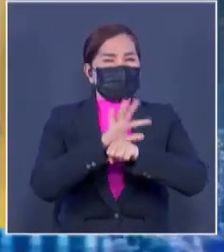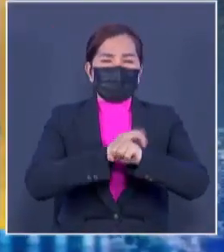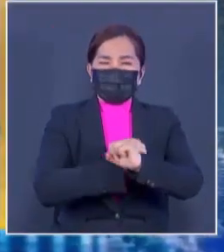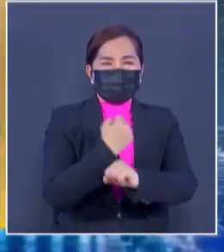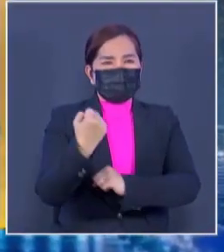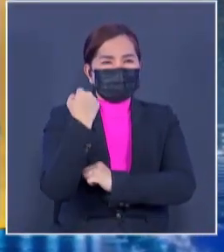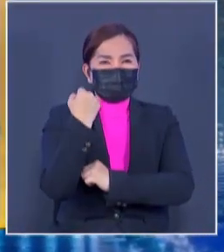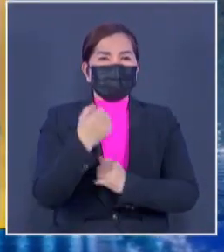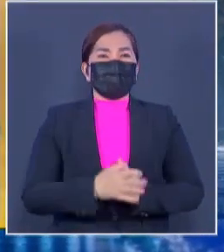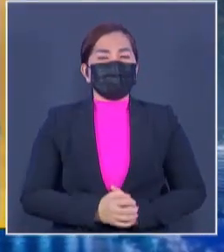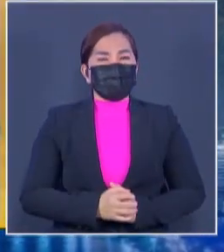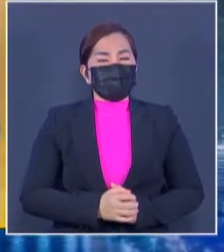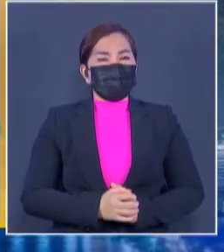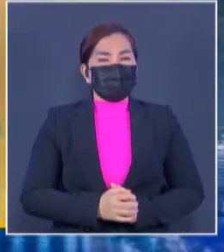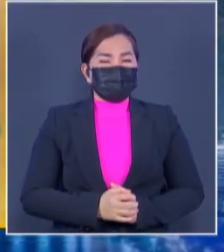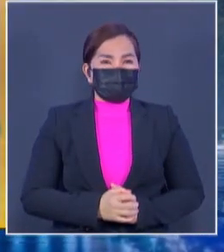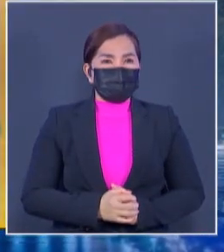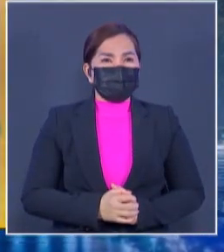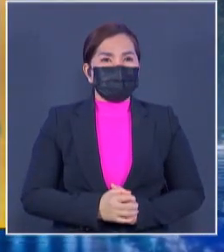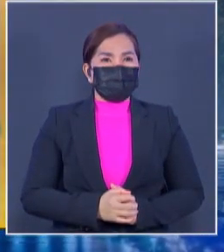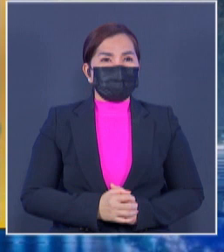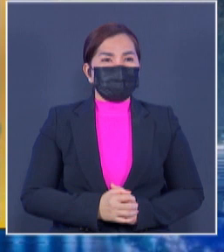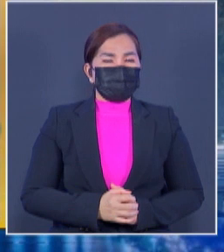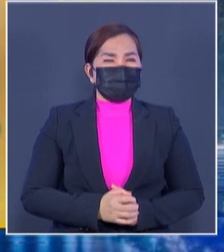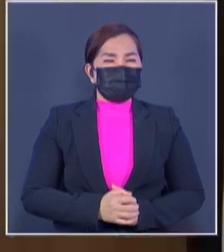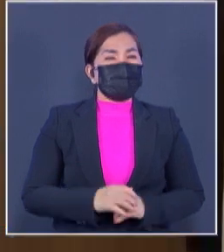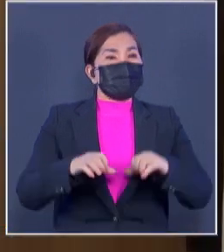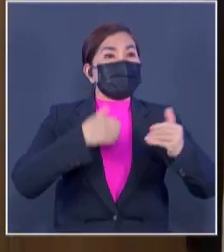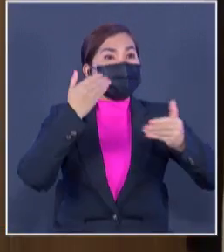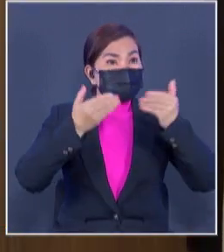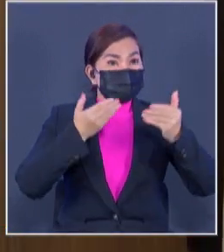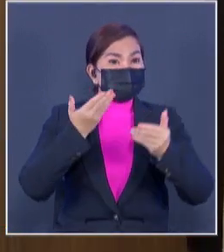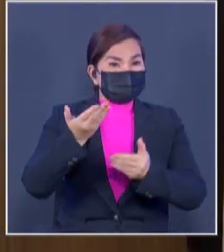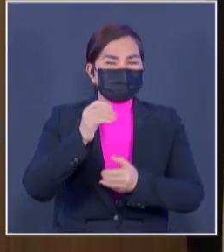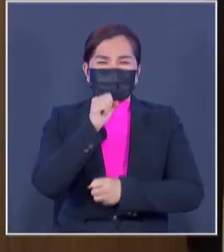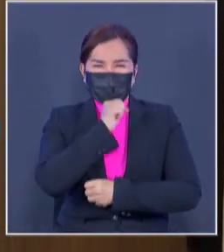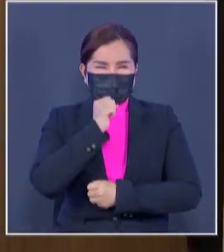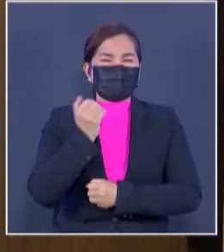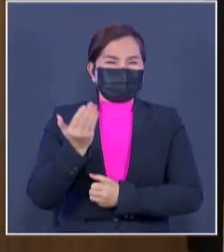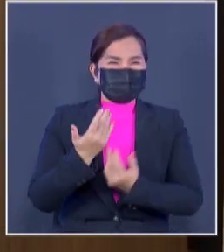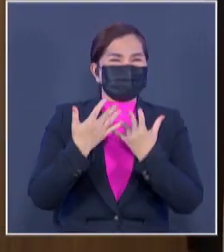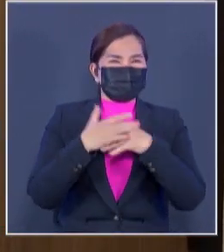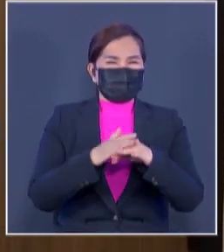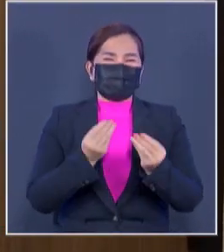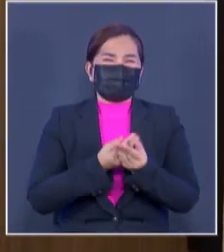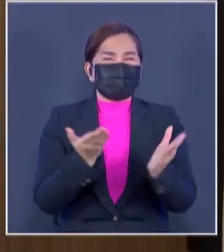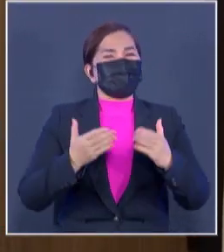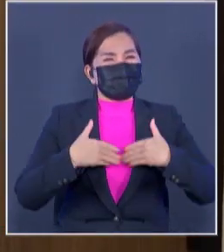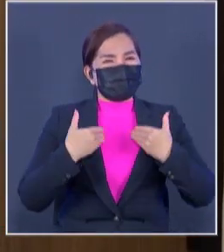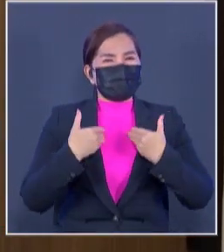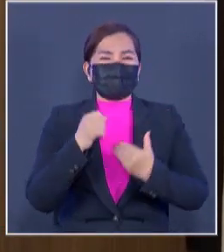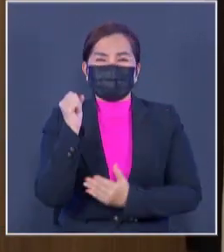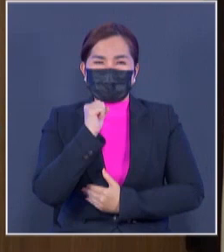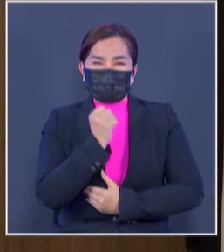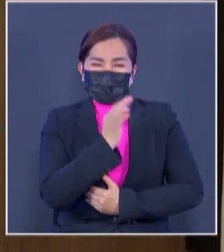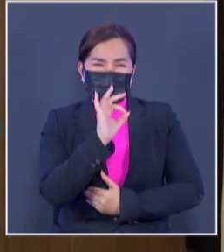ป้องกันการแพร่ระบาดของโควิด-19 อย่างเข้มงวดนะคะโดยงานนี้ค่ะพี่หนุ่มกะลาก็เป็นอีก1ศิลปินที่จะมาส่งมอบความสุขผ่านเสียงเพลงให้กับแ